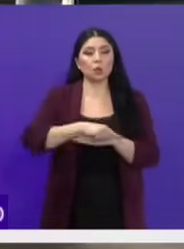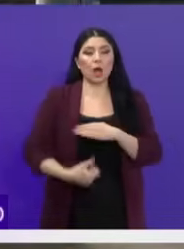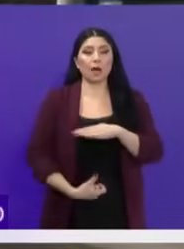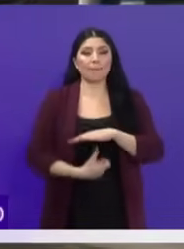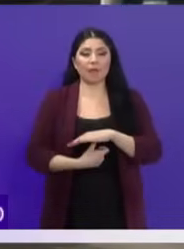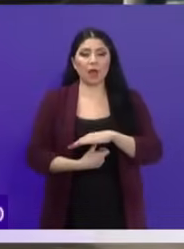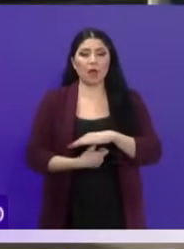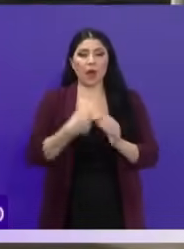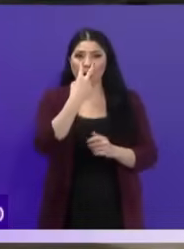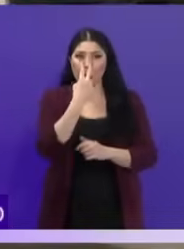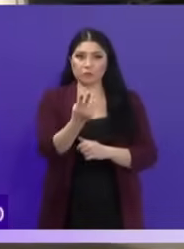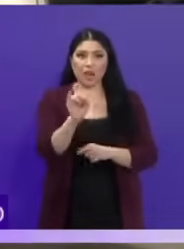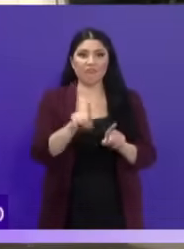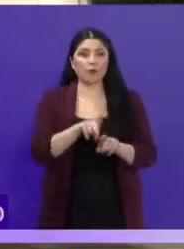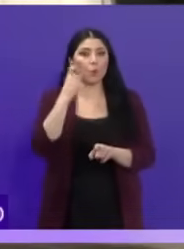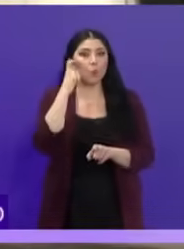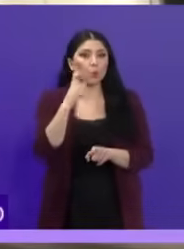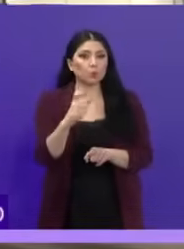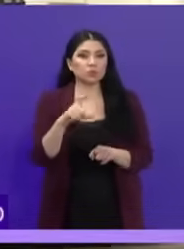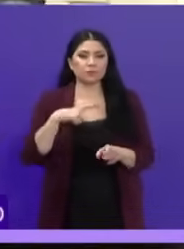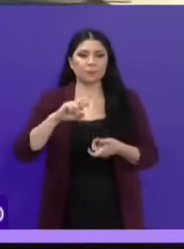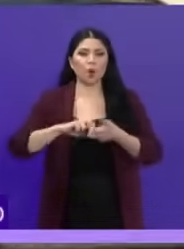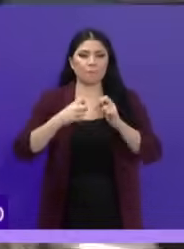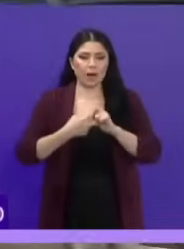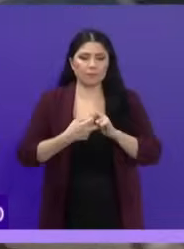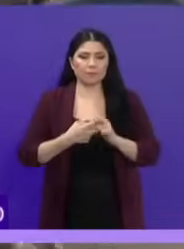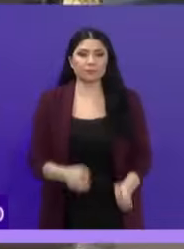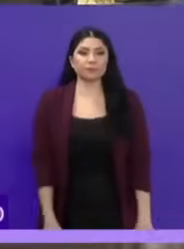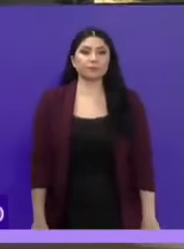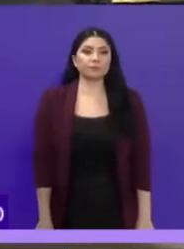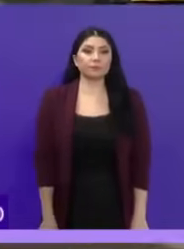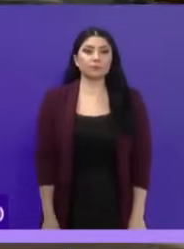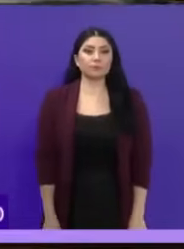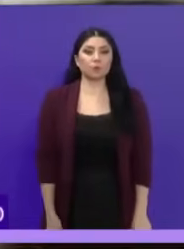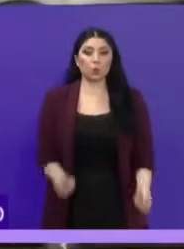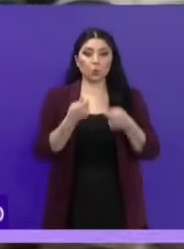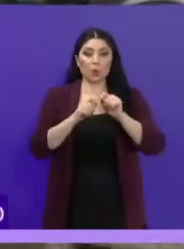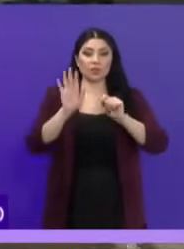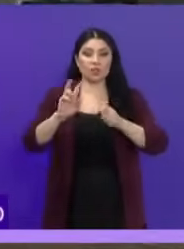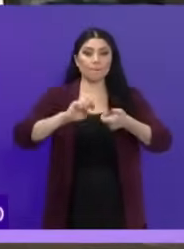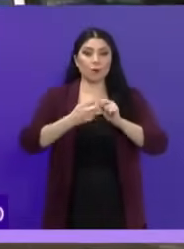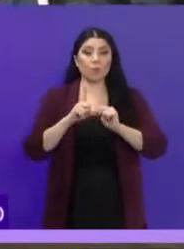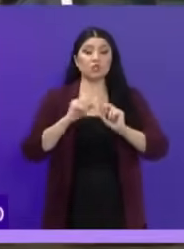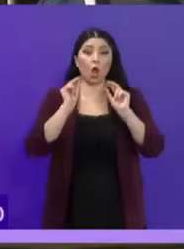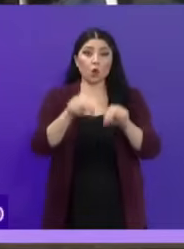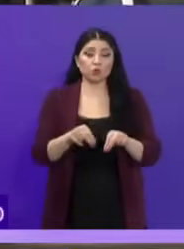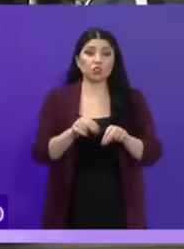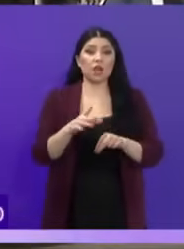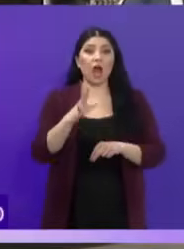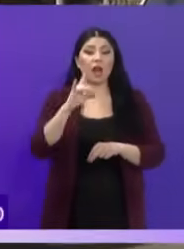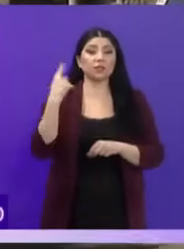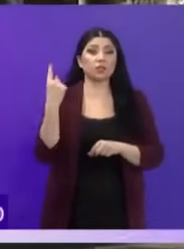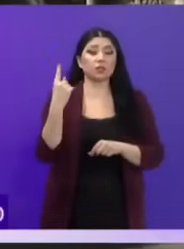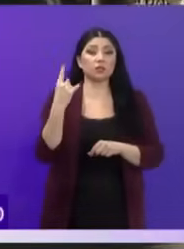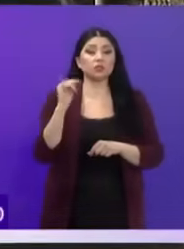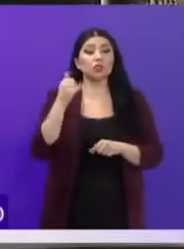capitalei. Am văzut că și în Cluj sunt probleme și toate aceste probleme s-ar putea extinde chiar și în oraș,